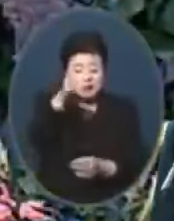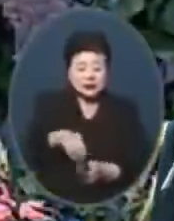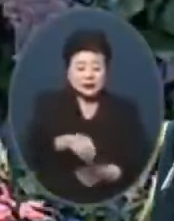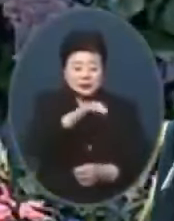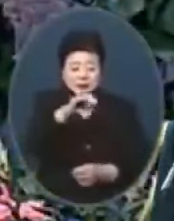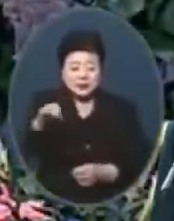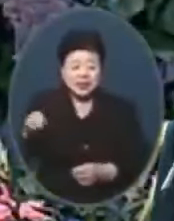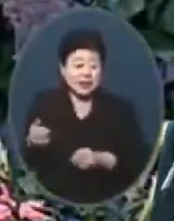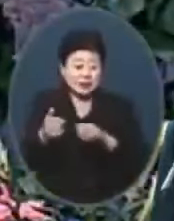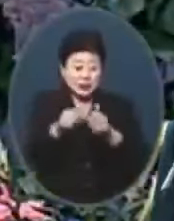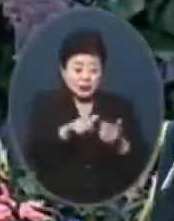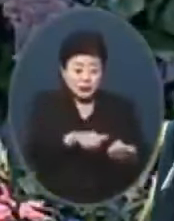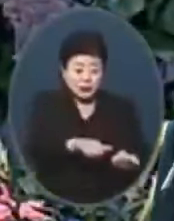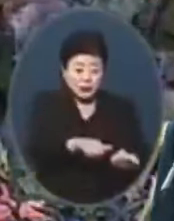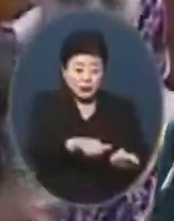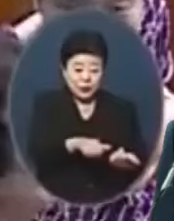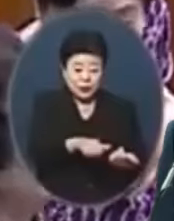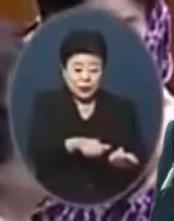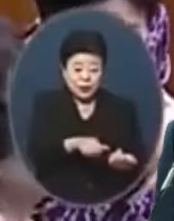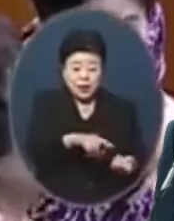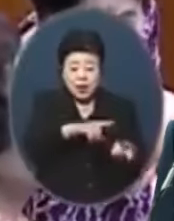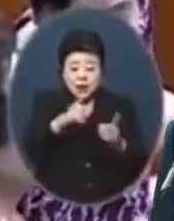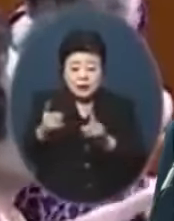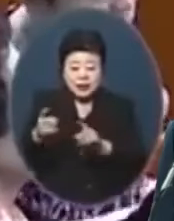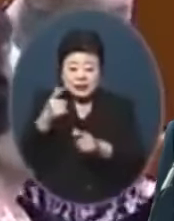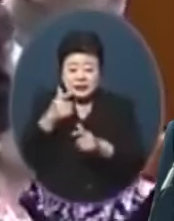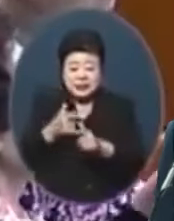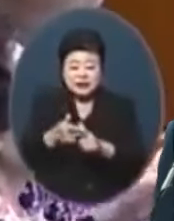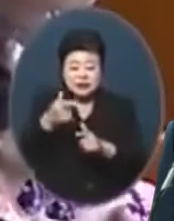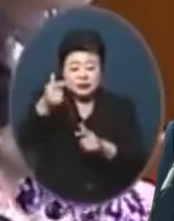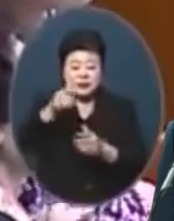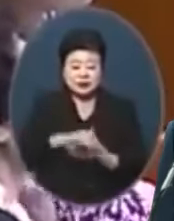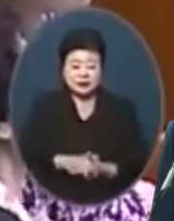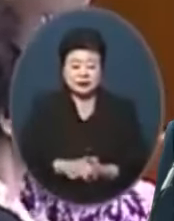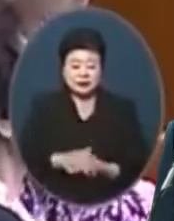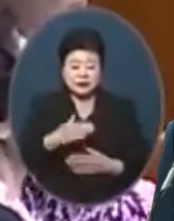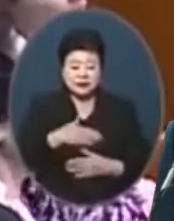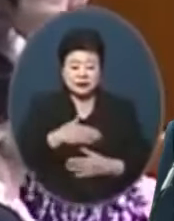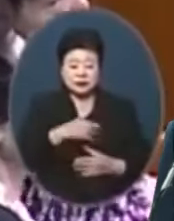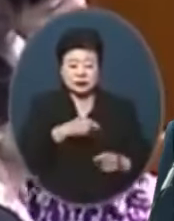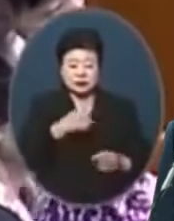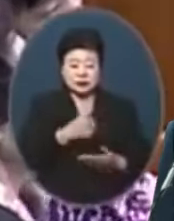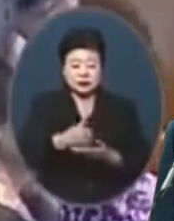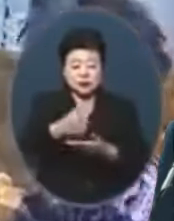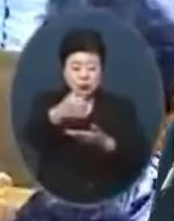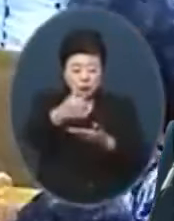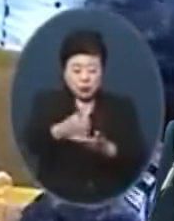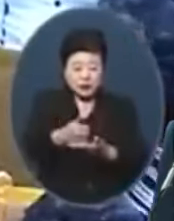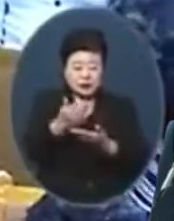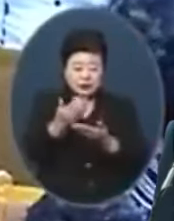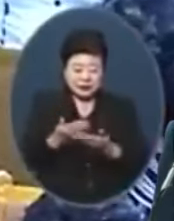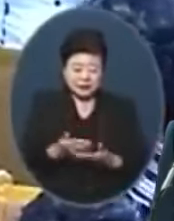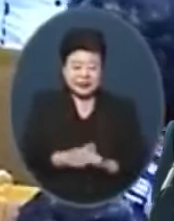십자가에서 죽으시고 부활하신 예수님을 제 구주로